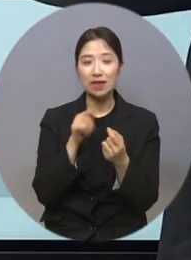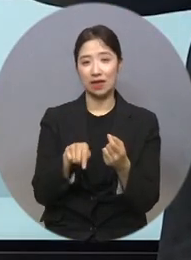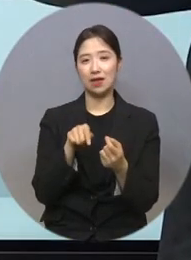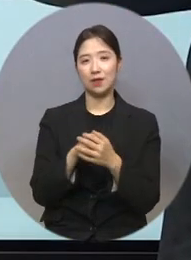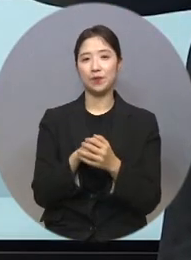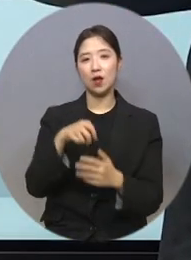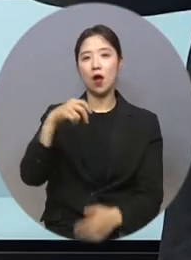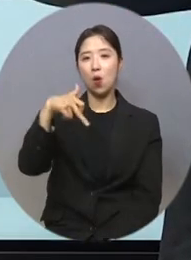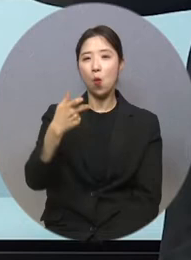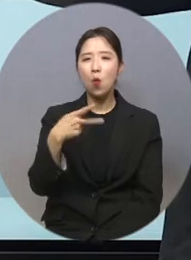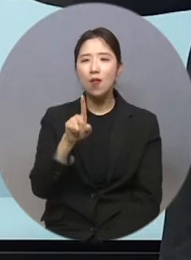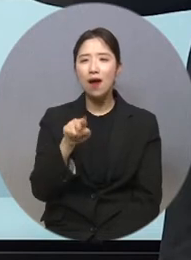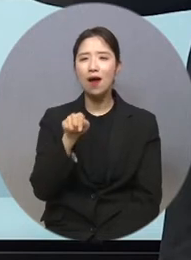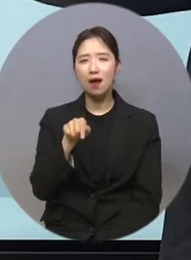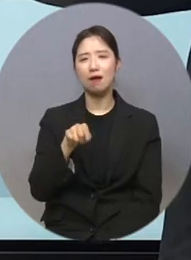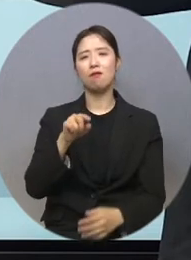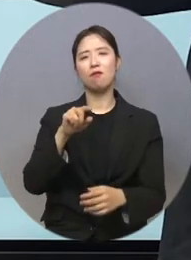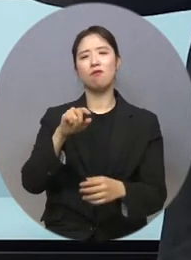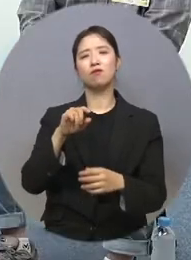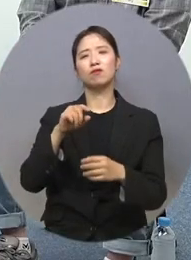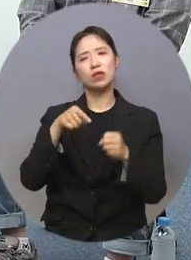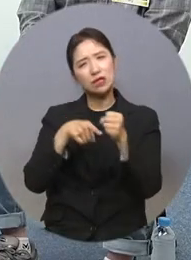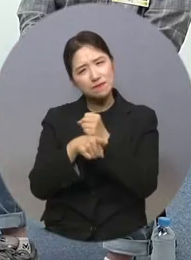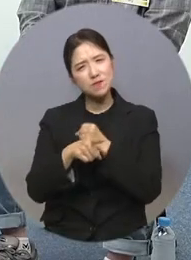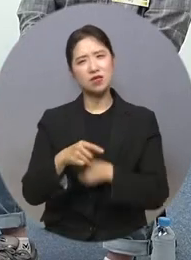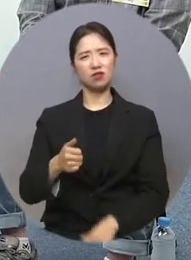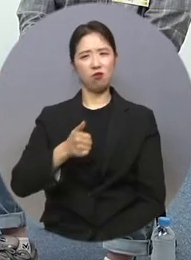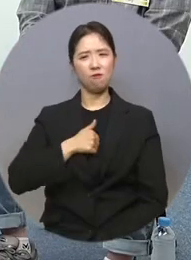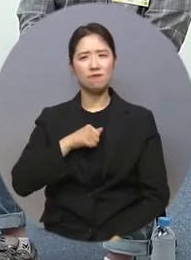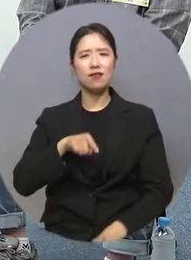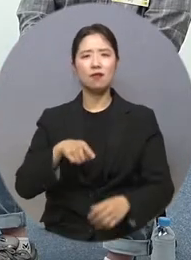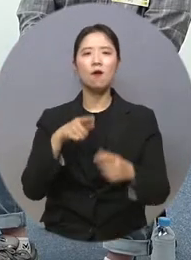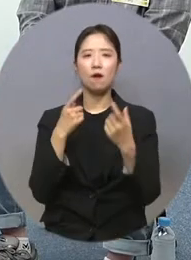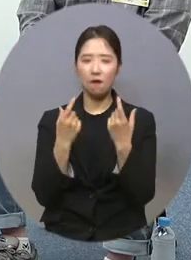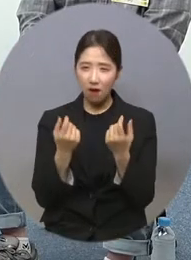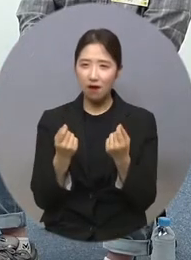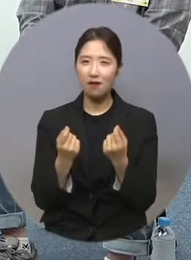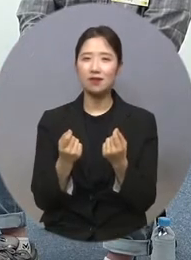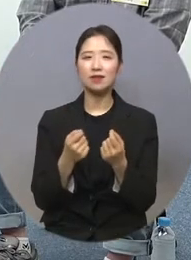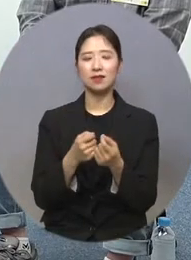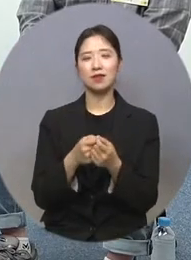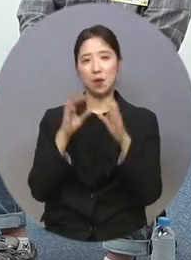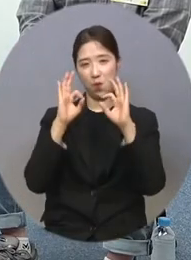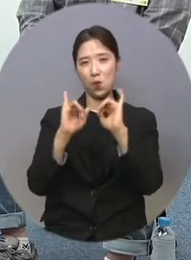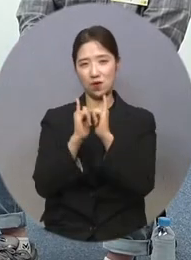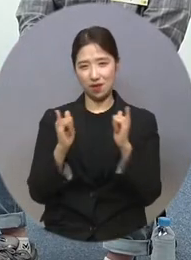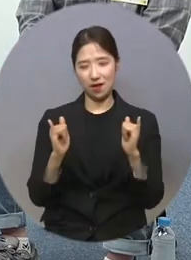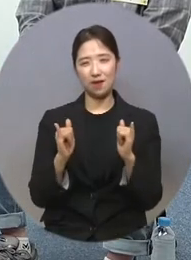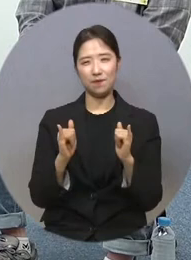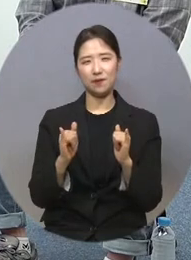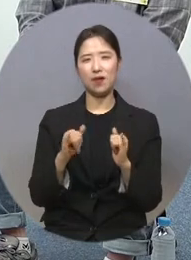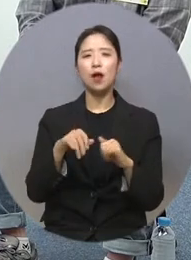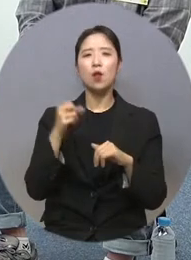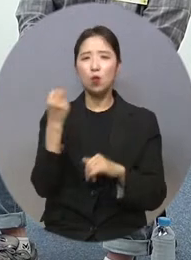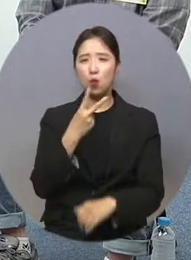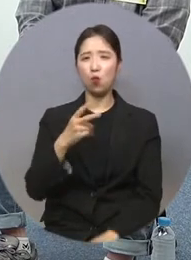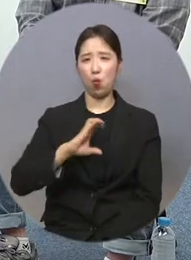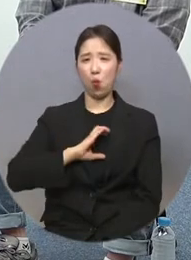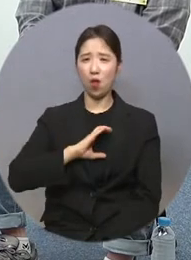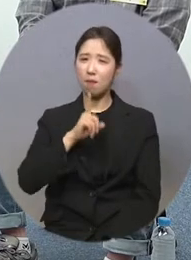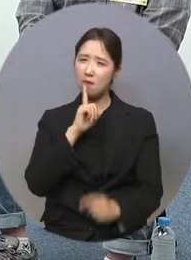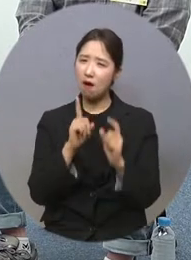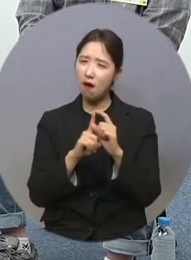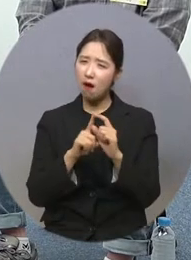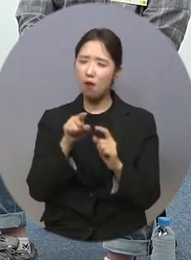대한 정의라든가 정체성에 대해서 우리 이 시청하시는 분들께 또 코다의 개념을 오늘 처음 아시는 분들께